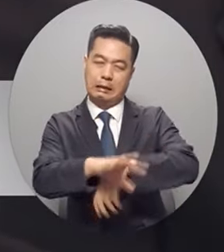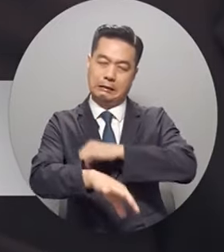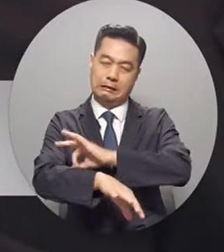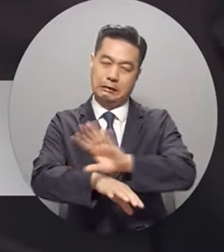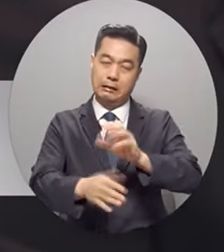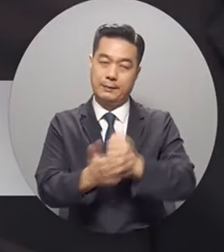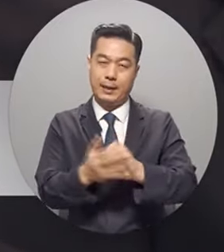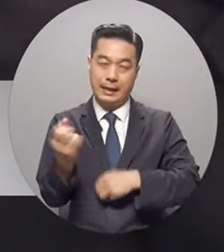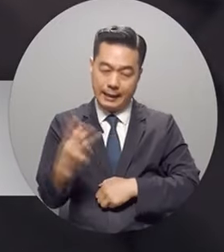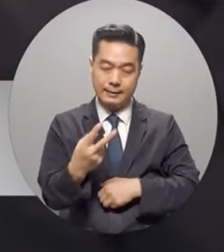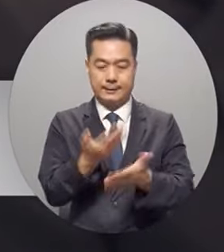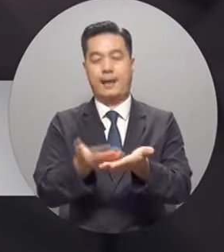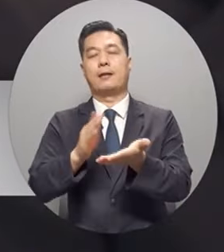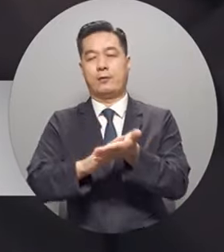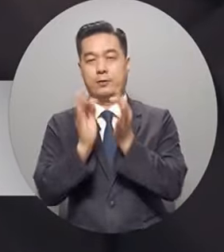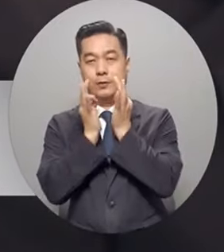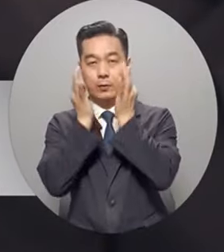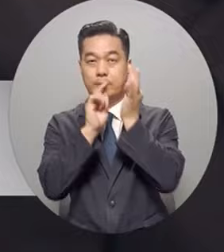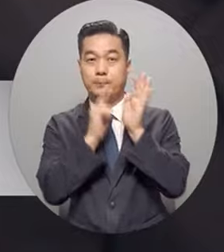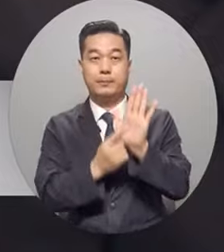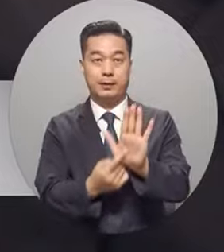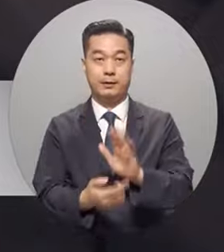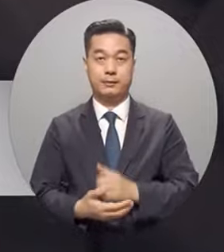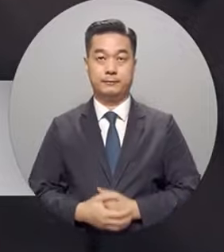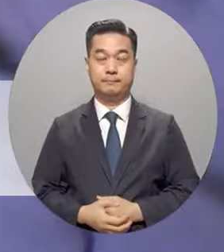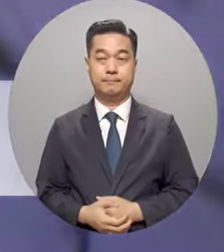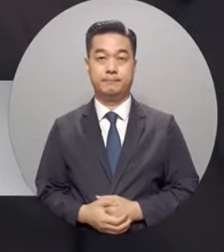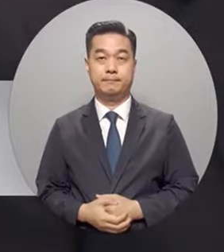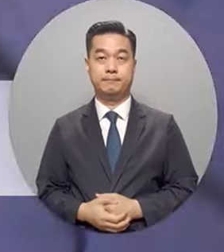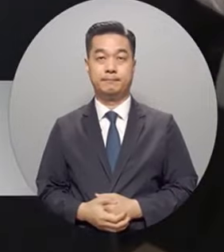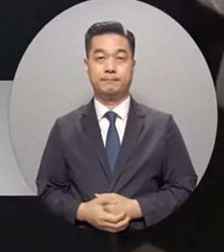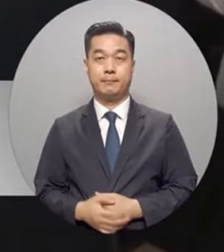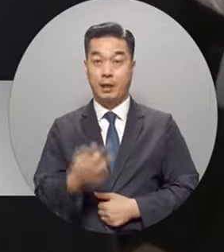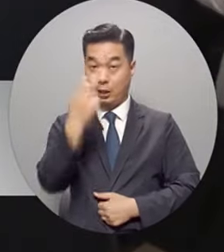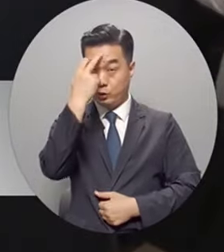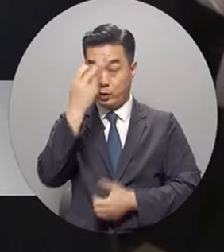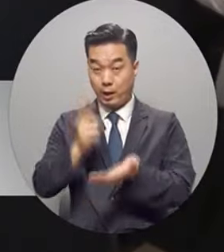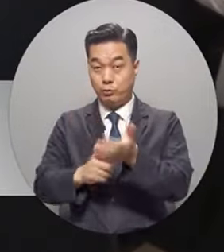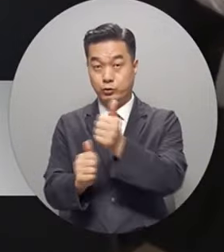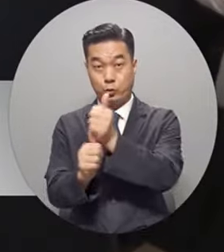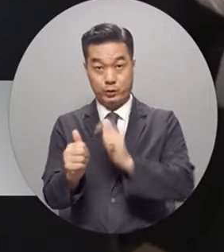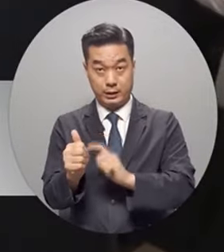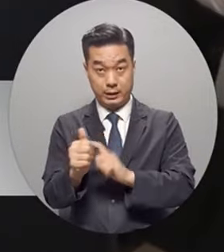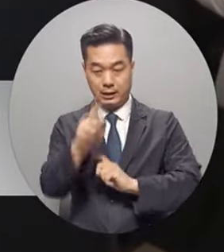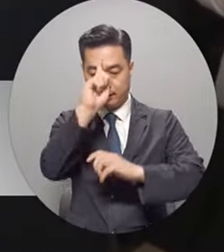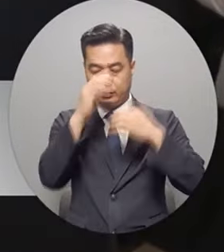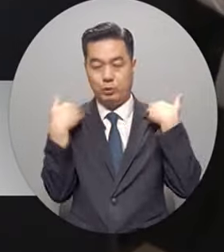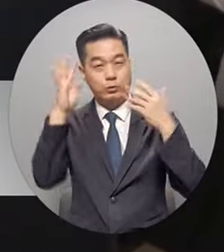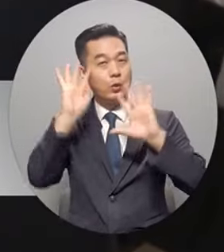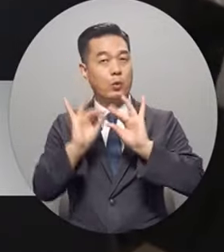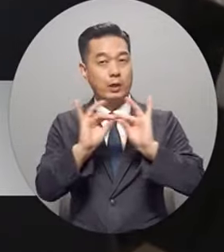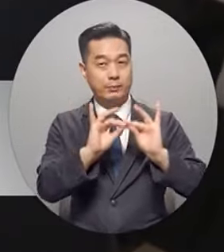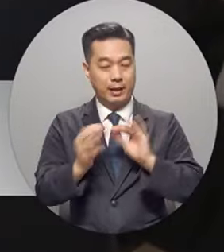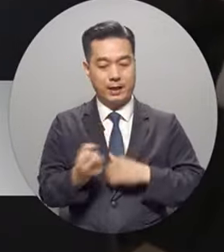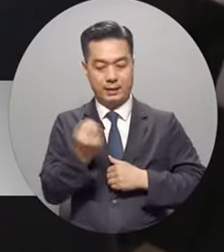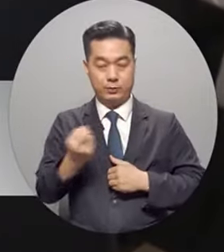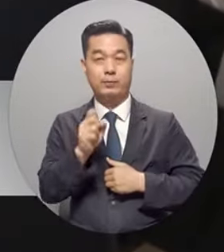검토해 개선해 나가겠다고 말했습니다. 최 부총리는 정부에서 공감대를 갖고 이야기하는 것이라며